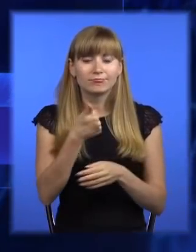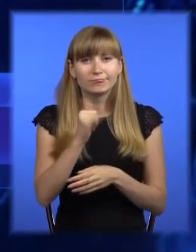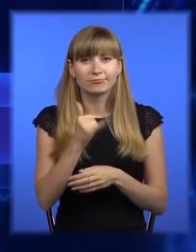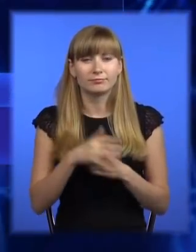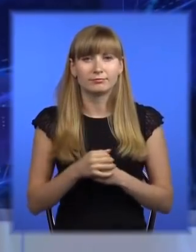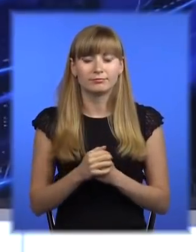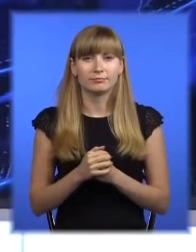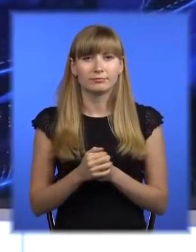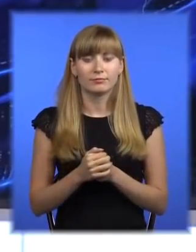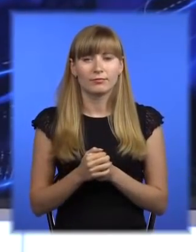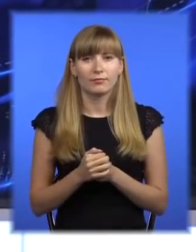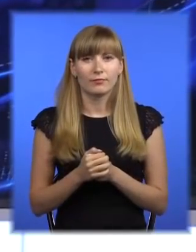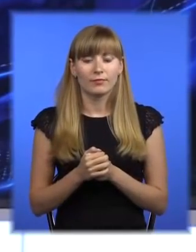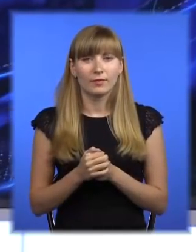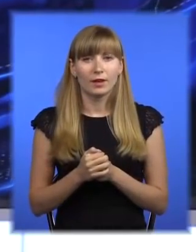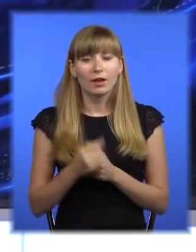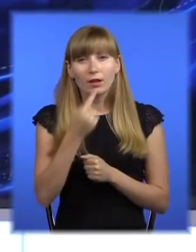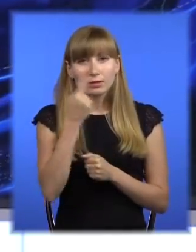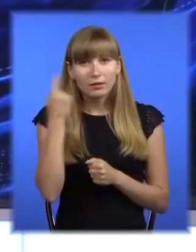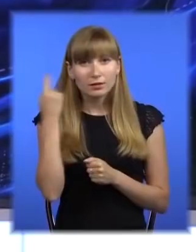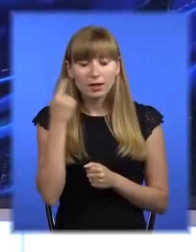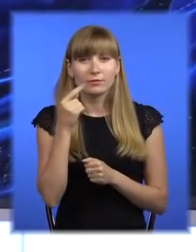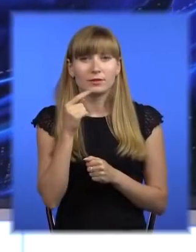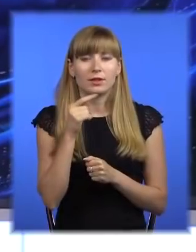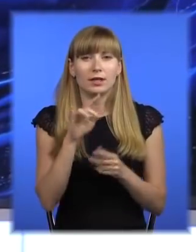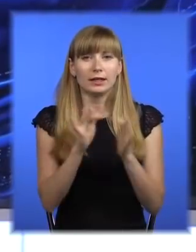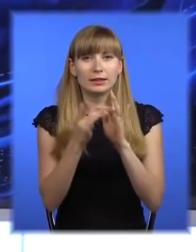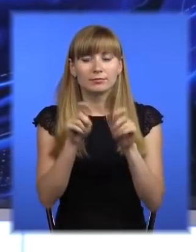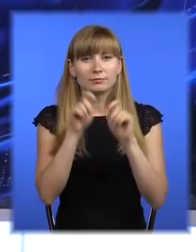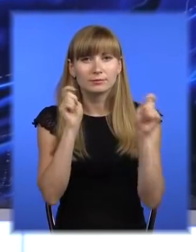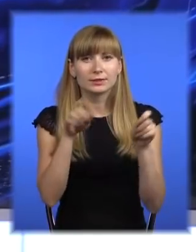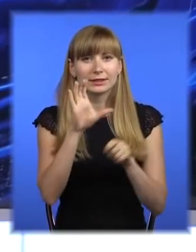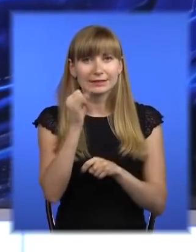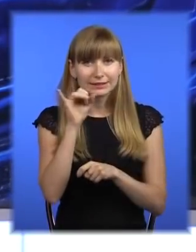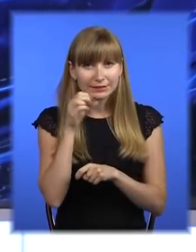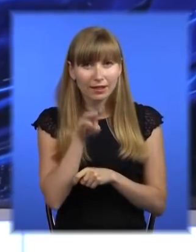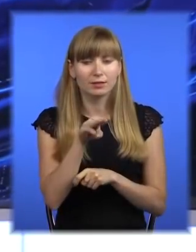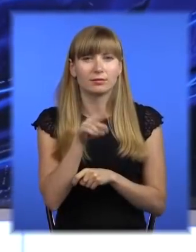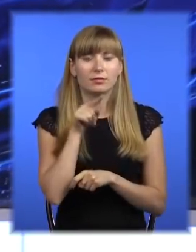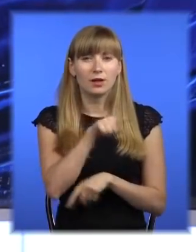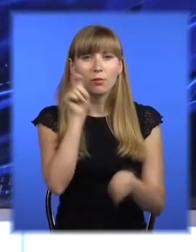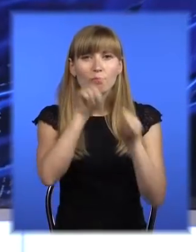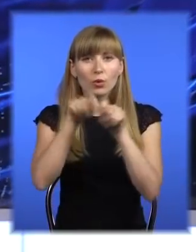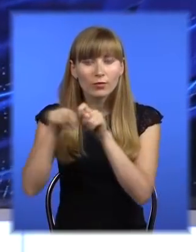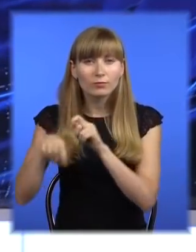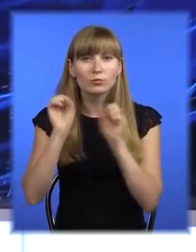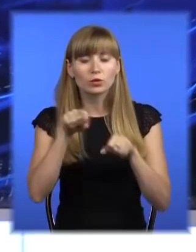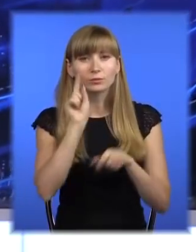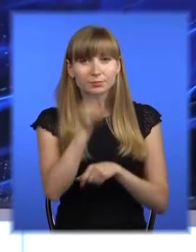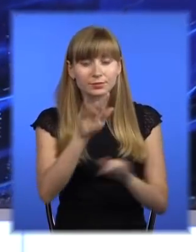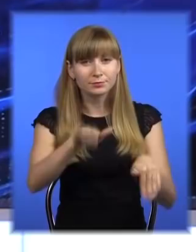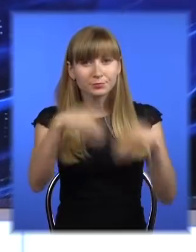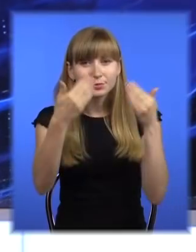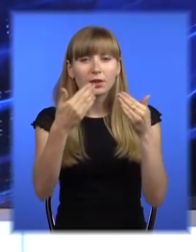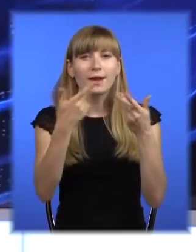років. Нагадаю, нещодавно Мінекології презентувало перший екологічний бот – Safe EcoBot. Додаток